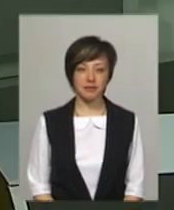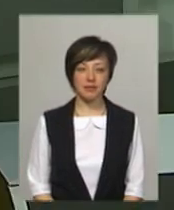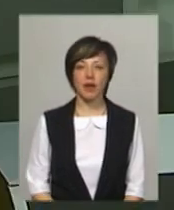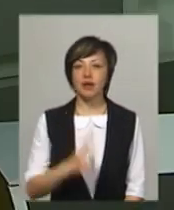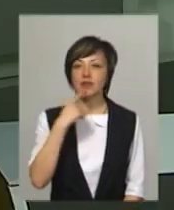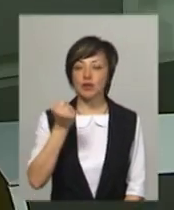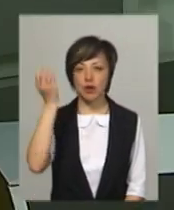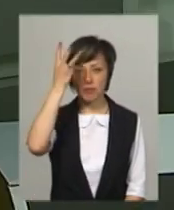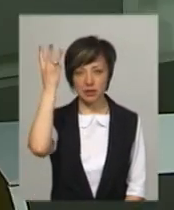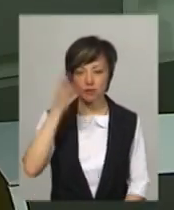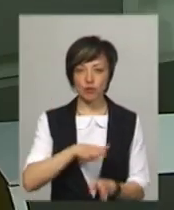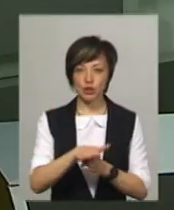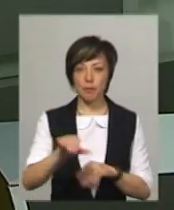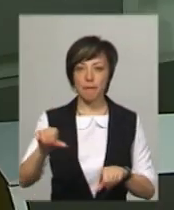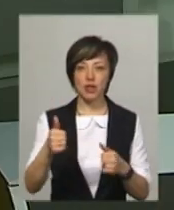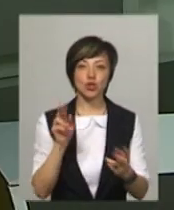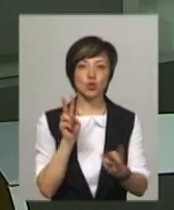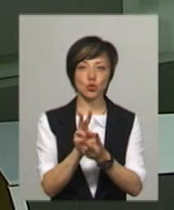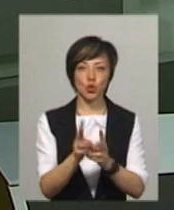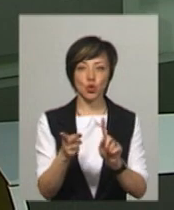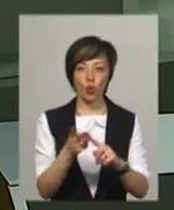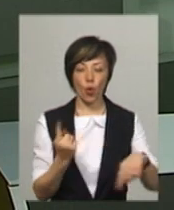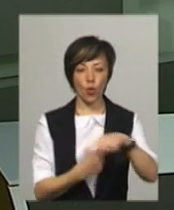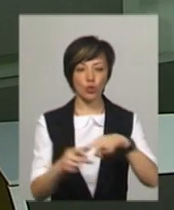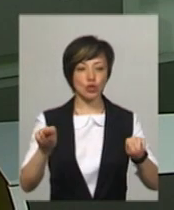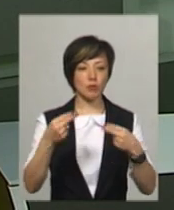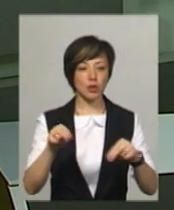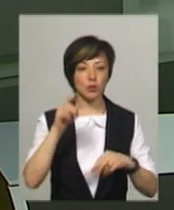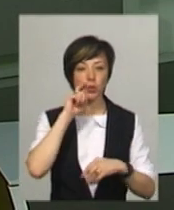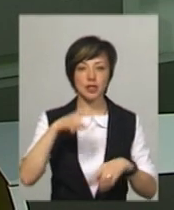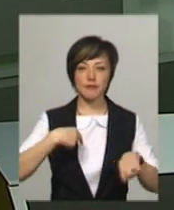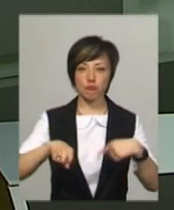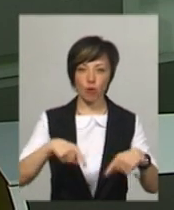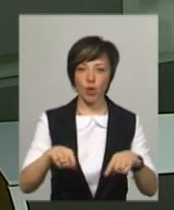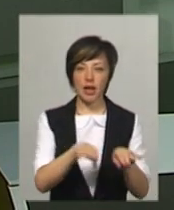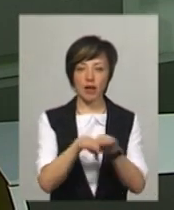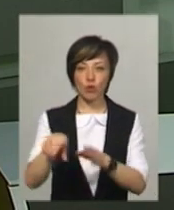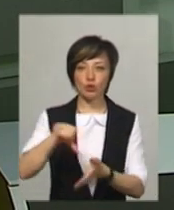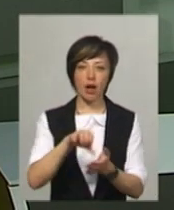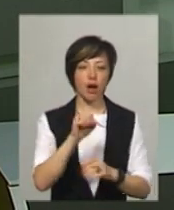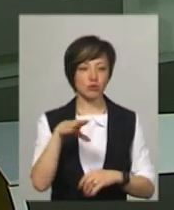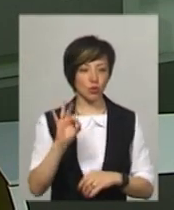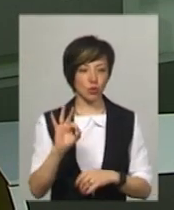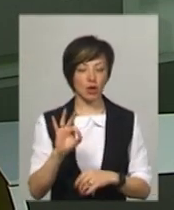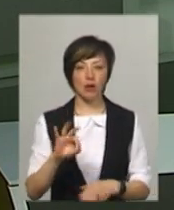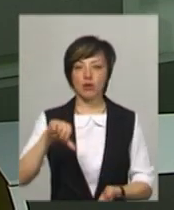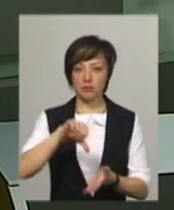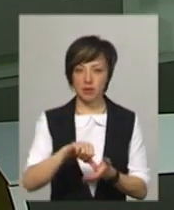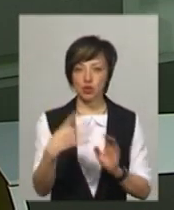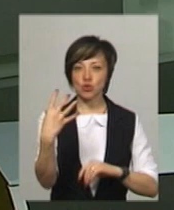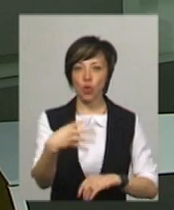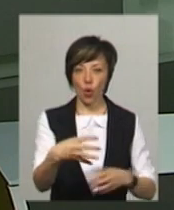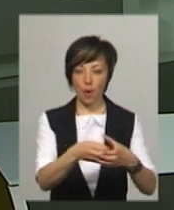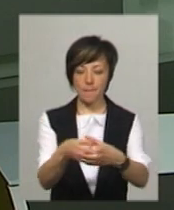У неділю у Хмельницькому відбудеться перша зустріч другого кола чемпіонату України з футболу Ліги учасників АТО, в якій беруть участь